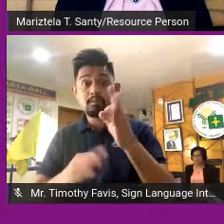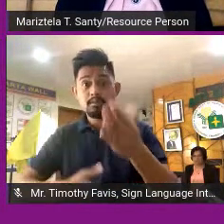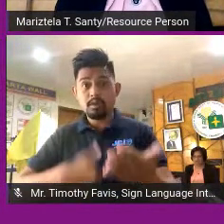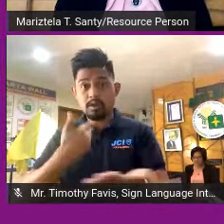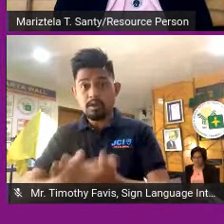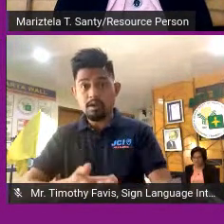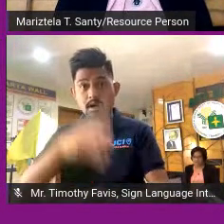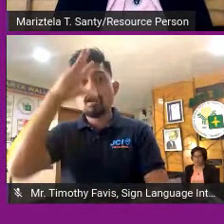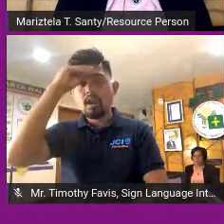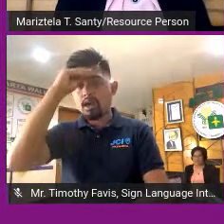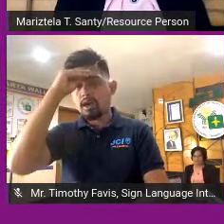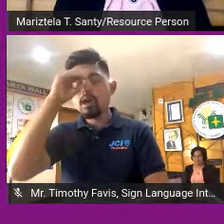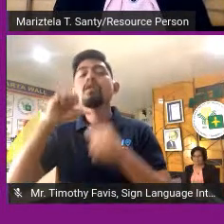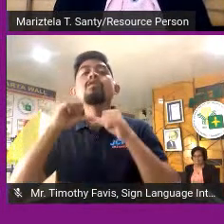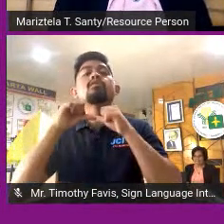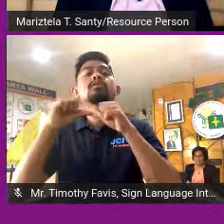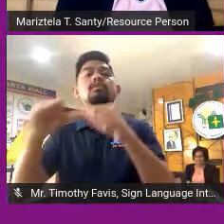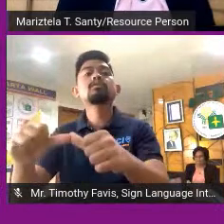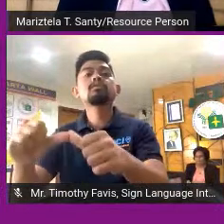even in different times.